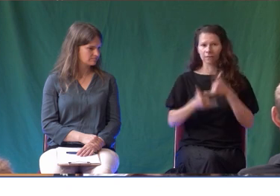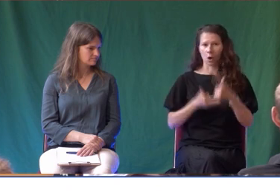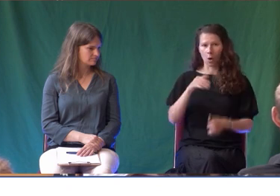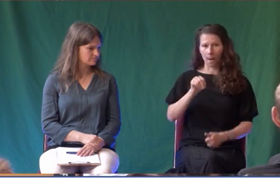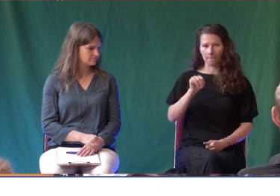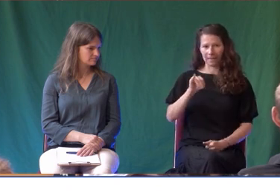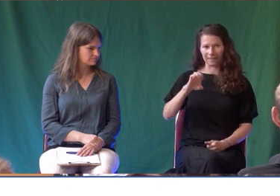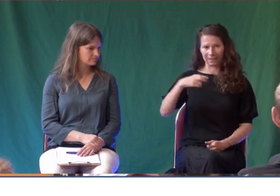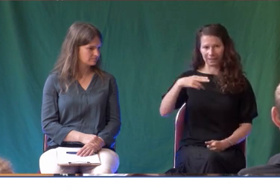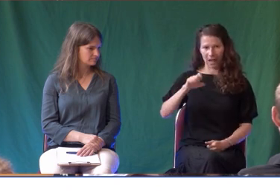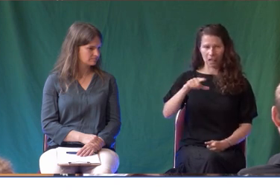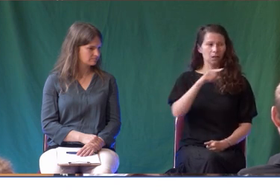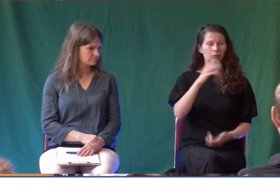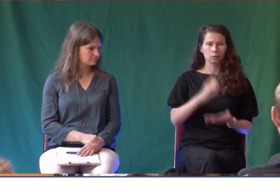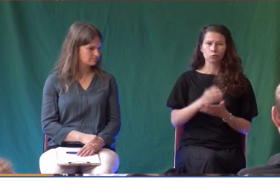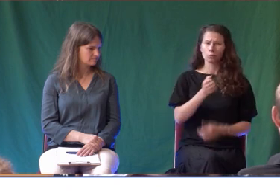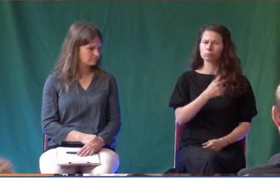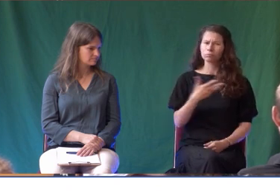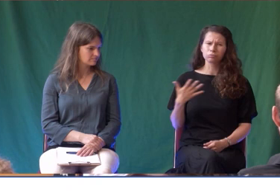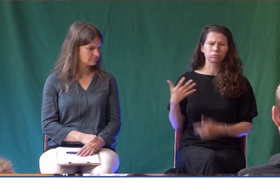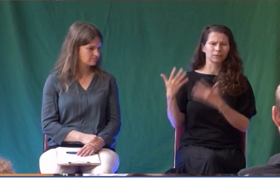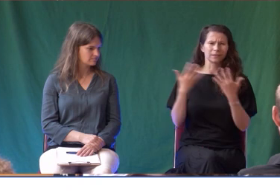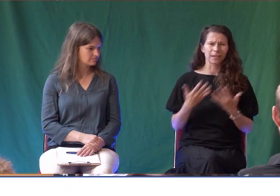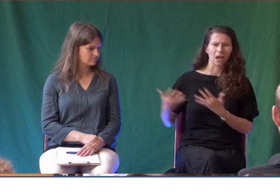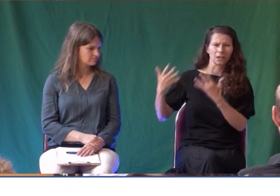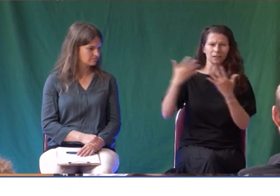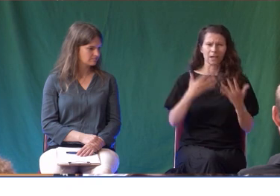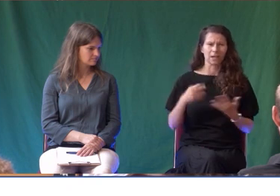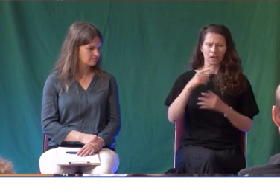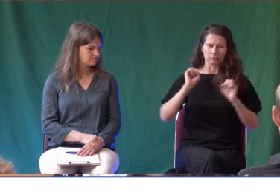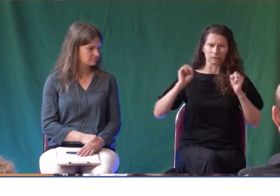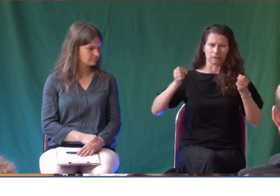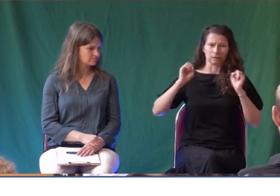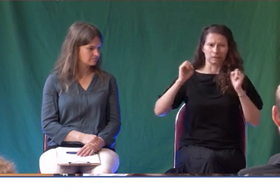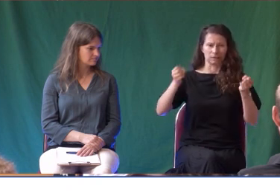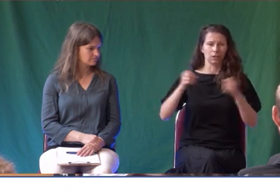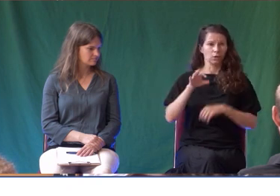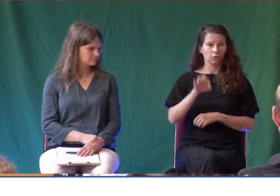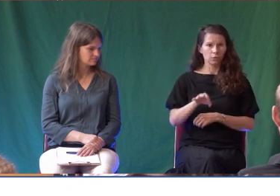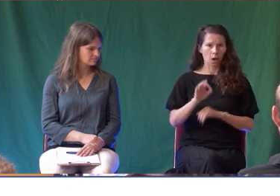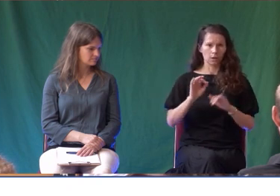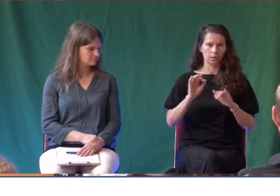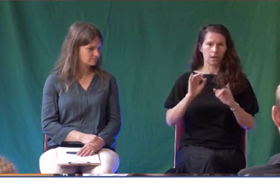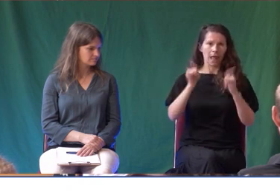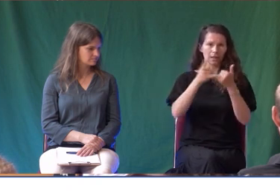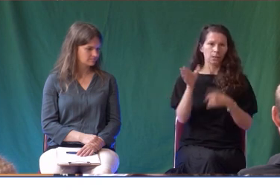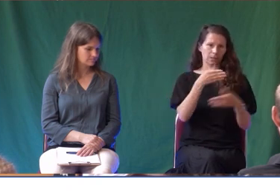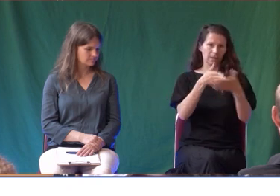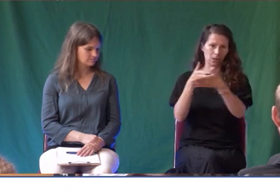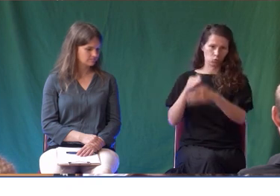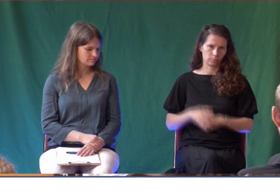setzen sich seit mehreren Jahrzehnten ein für Behinderte Eltern